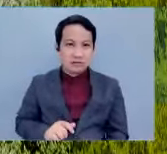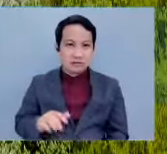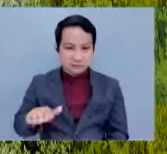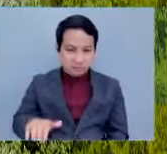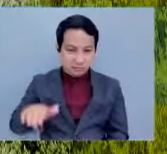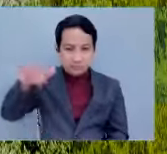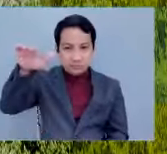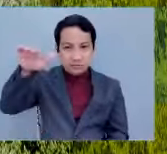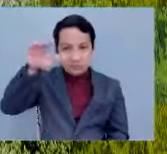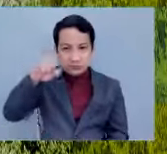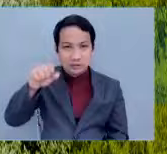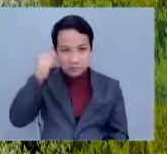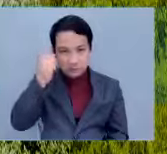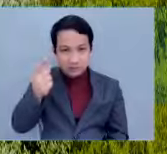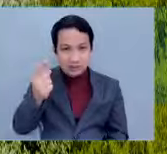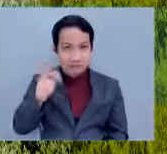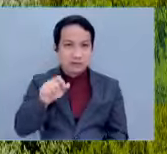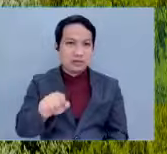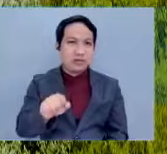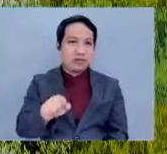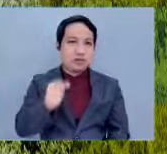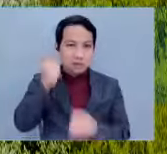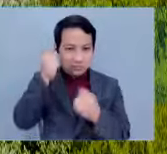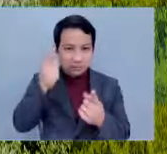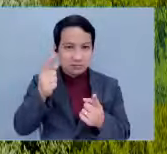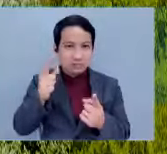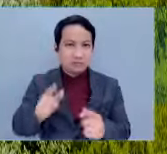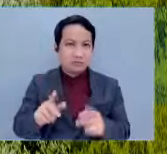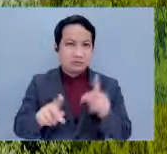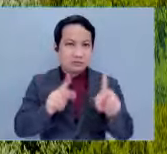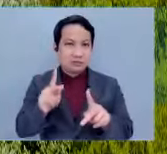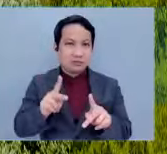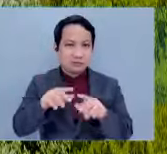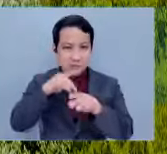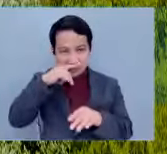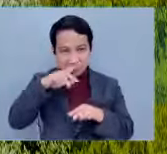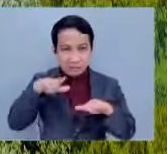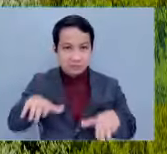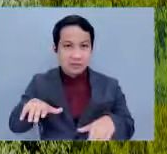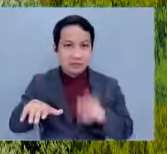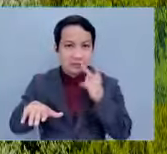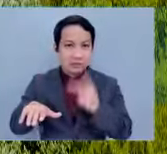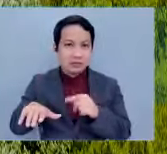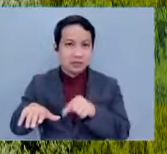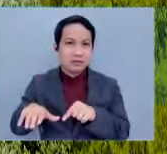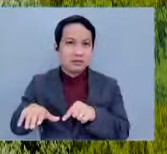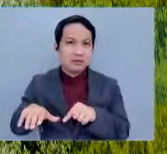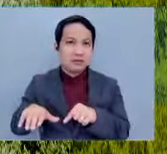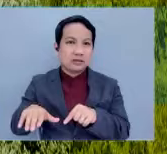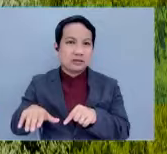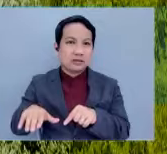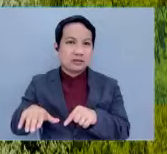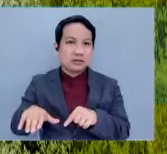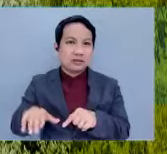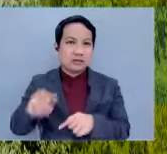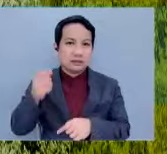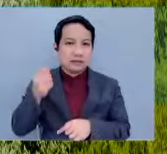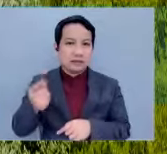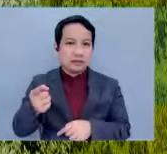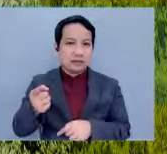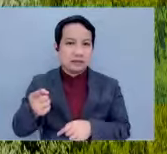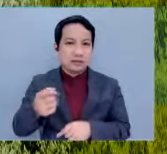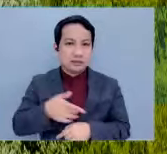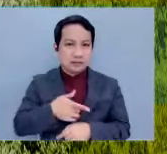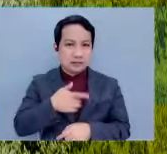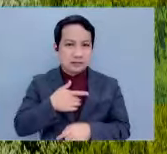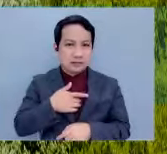can understand man. No? Kaya parang yung pagkabata ni Jesus na makikita natin dito para maintindihan natin at maramdaman